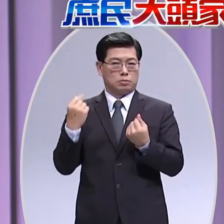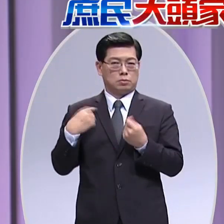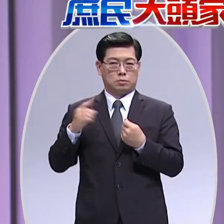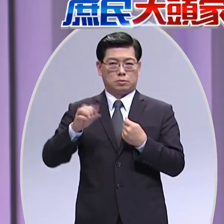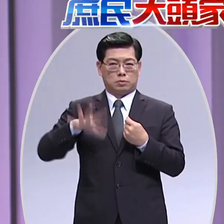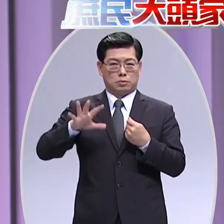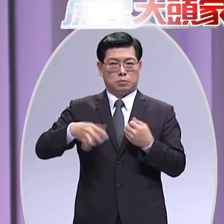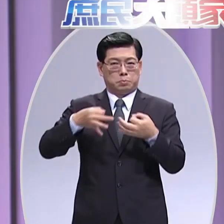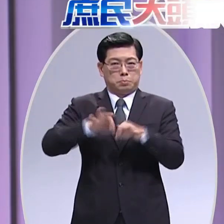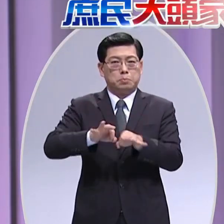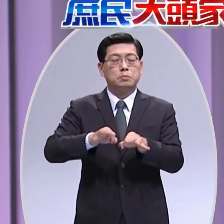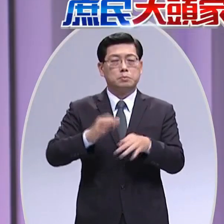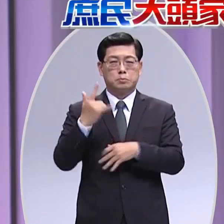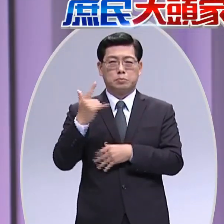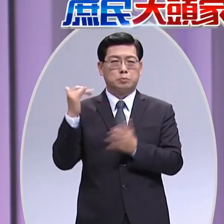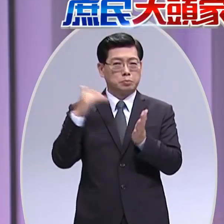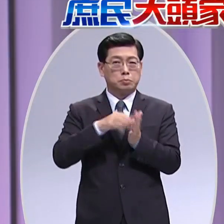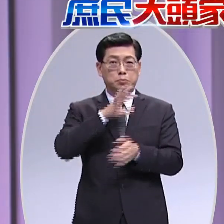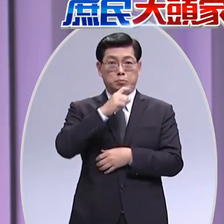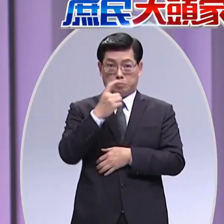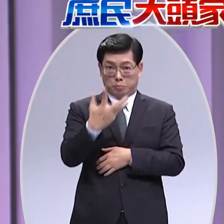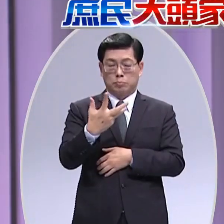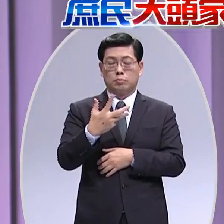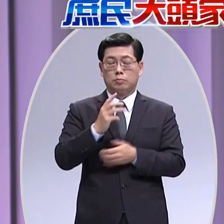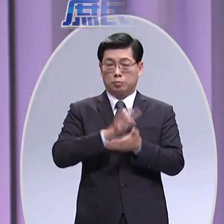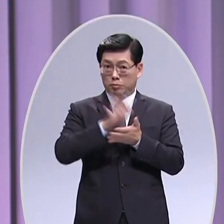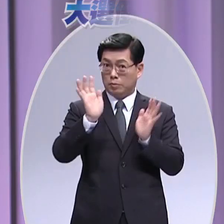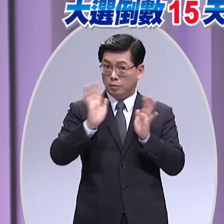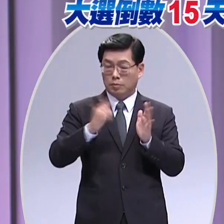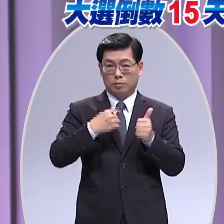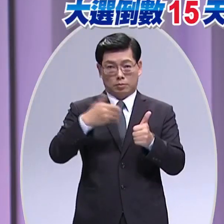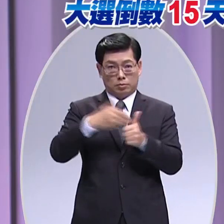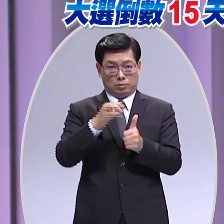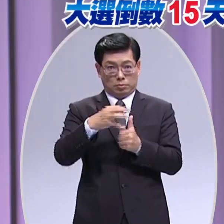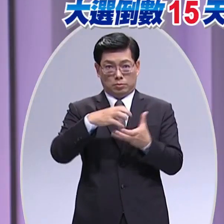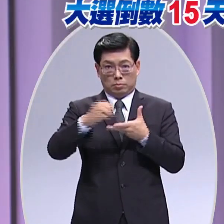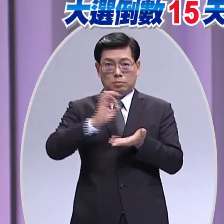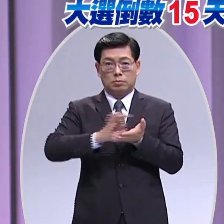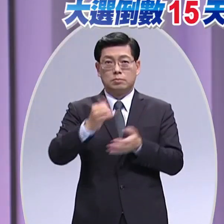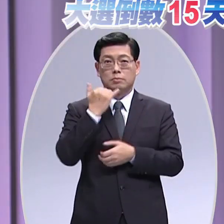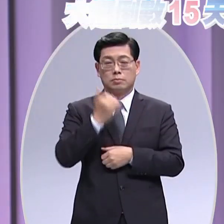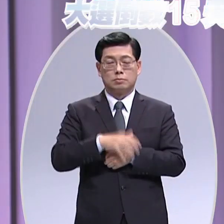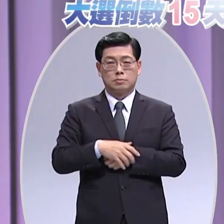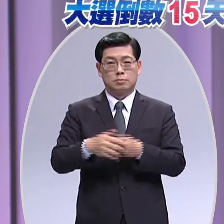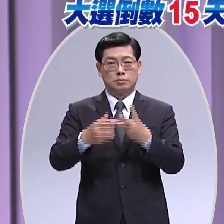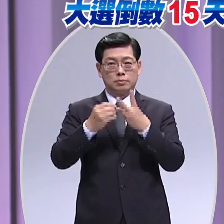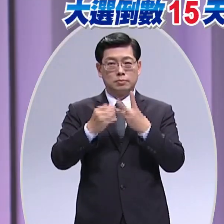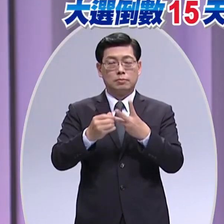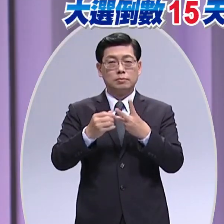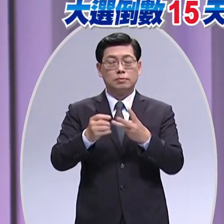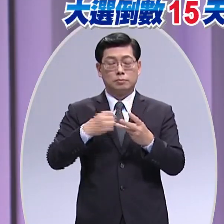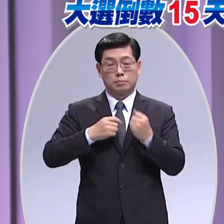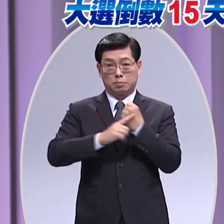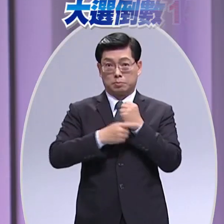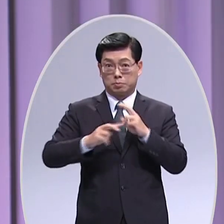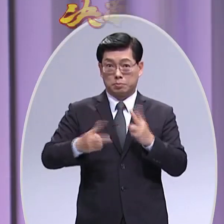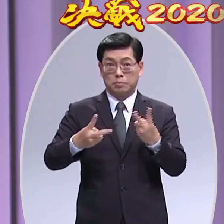存15000元，一直到18岁，作为孩子的教育基金。第三个，我们修法